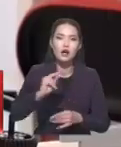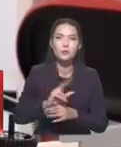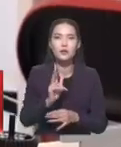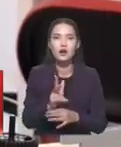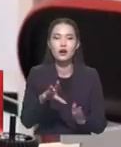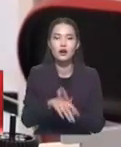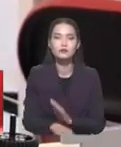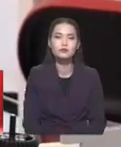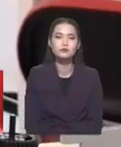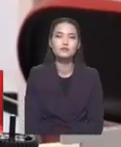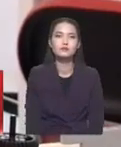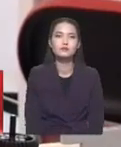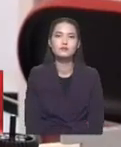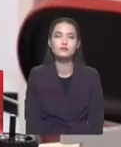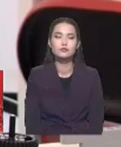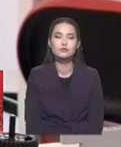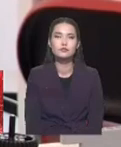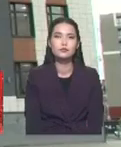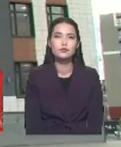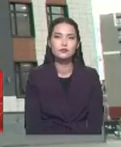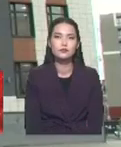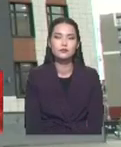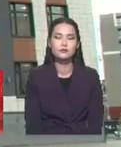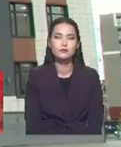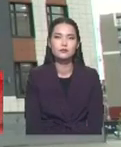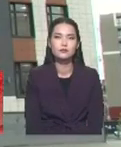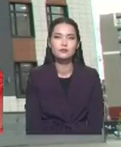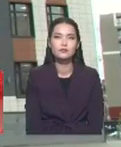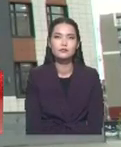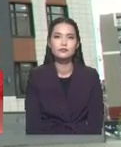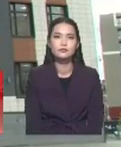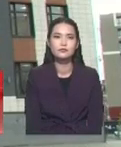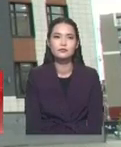Дана Ермак, Светлана Султангириева, Бауржан Жолдыбалин, Фархад Шаткам, Астана, Таймс.